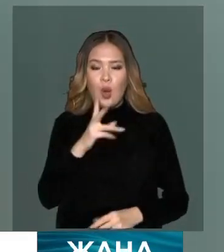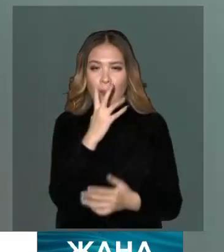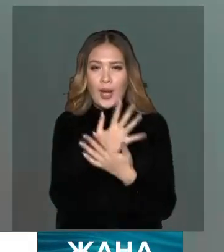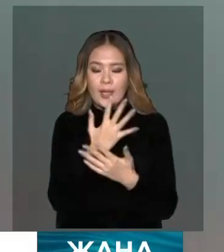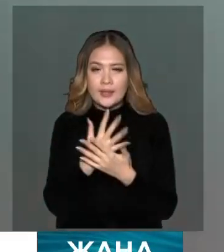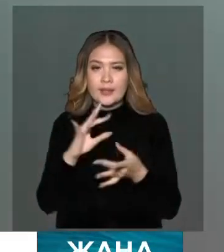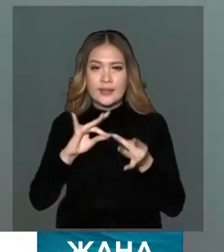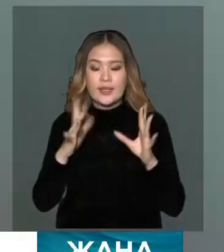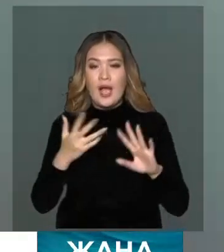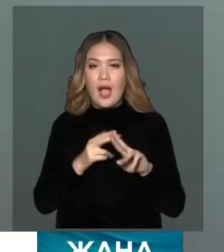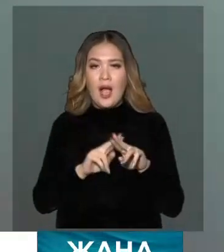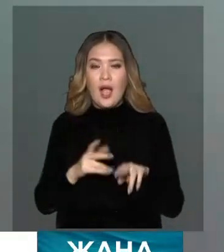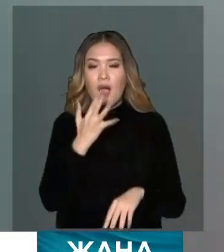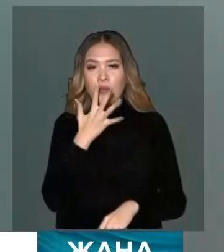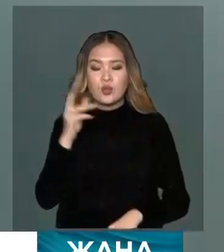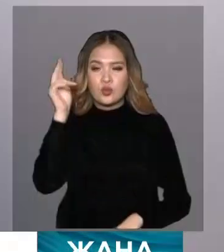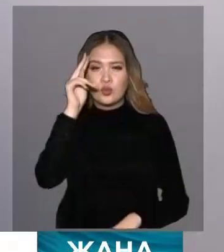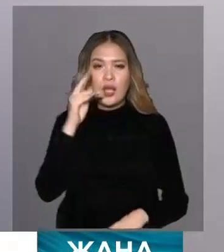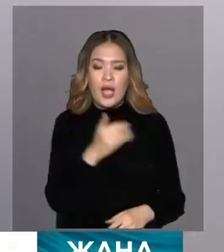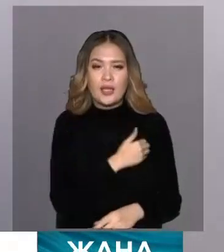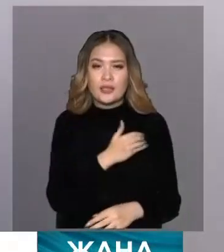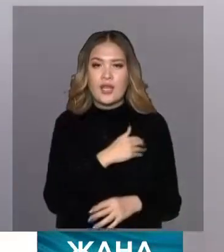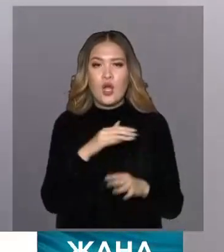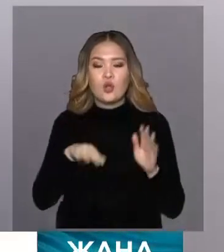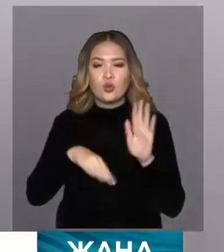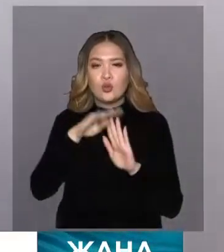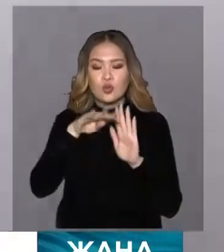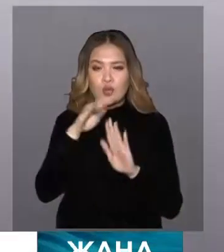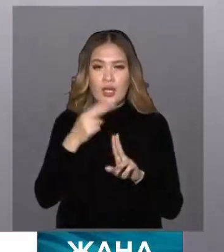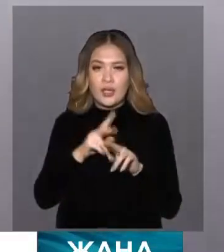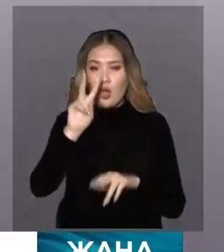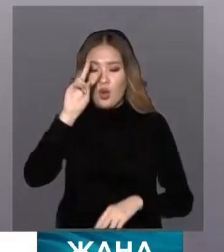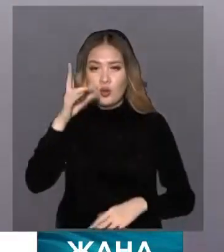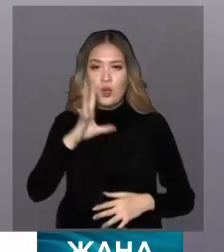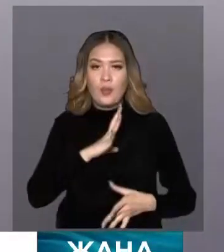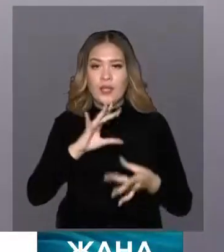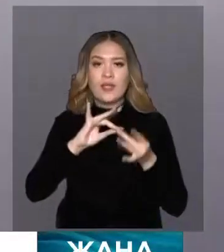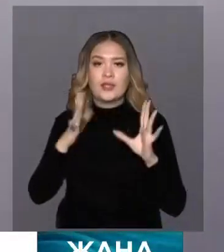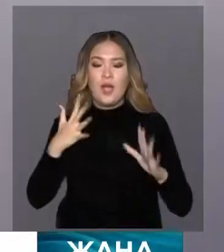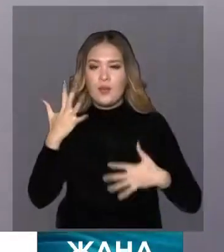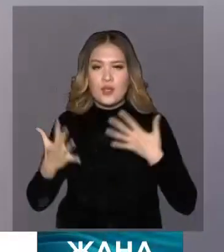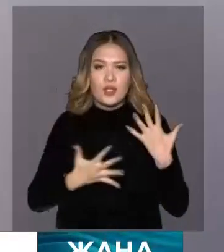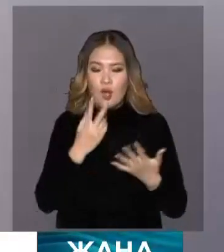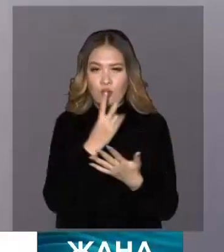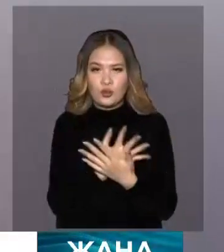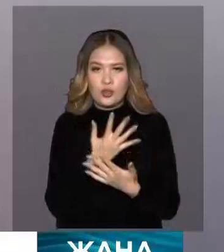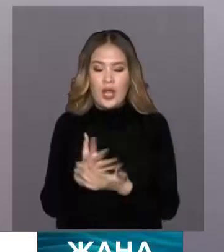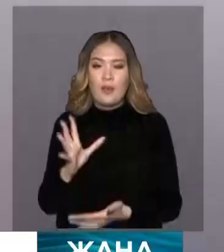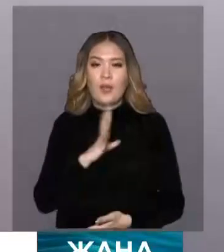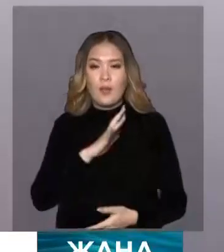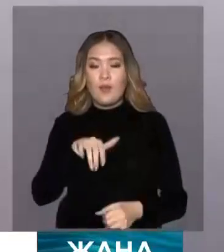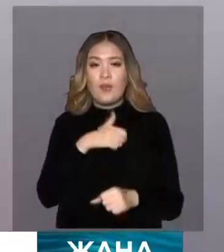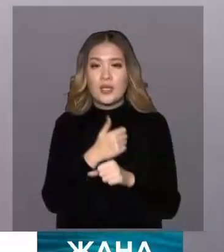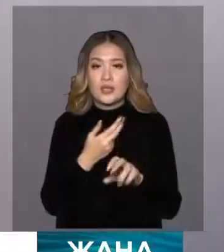оқушылардың ағылшын пәніне деген қызығушылығын арттырып жүр. Ол 2 жылдан бері әлеуметтік желіні белсенді түрде қолданады. Мұндағы басты